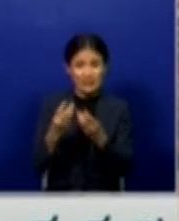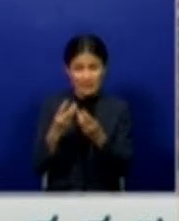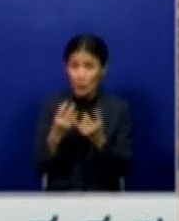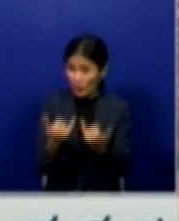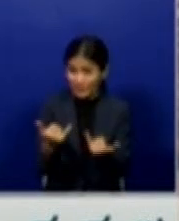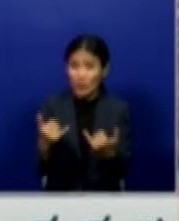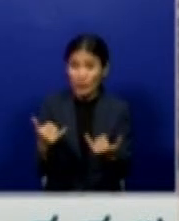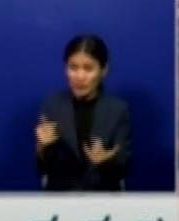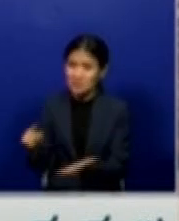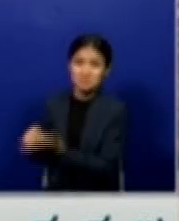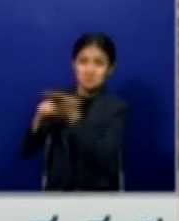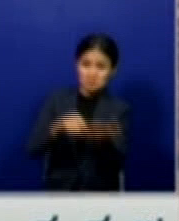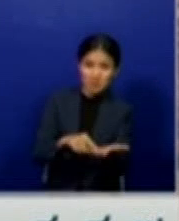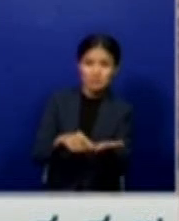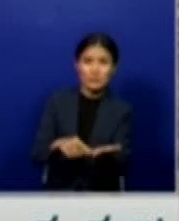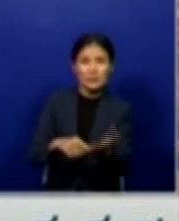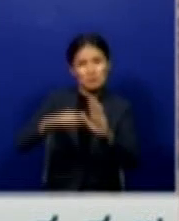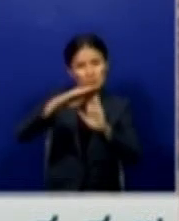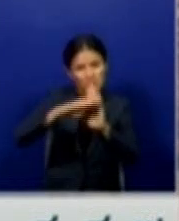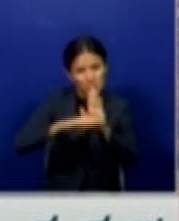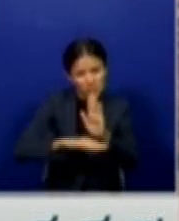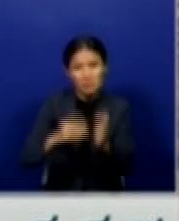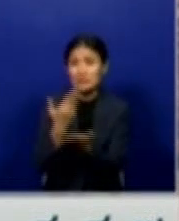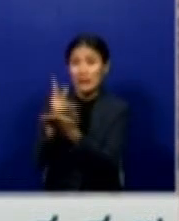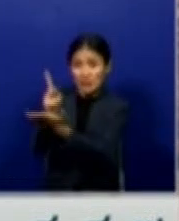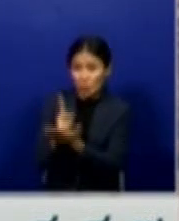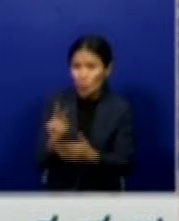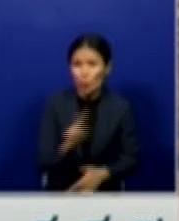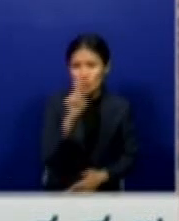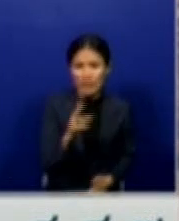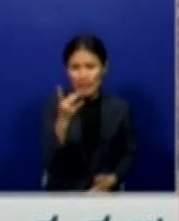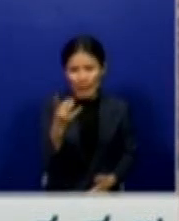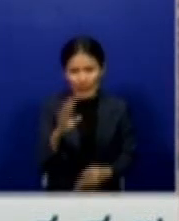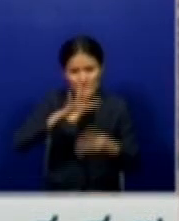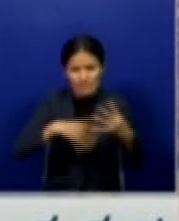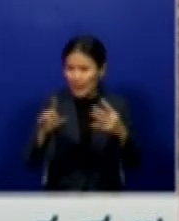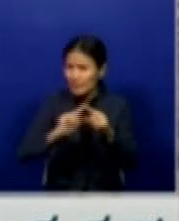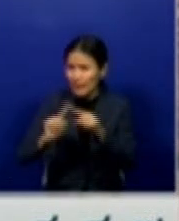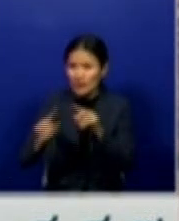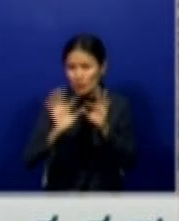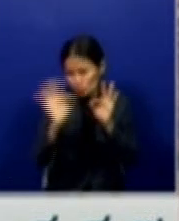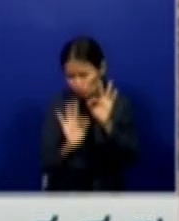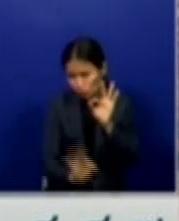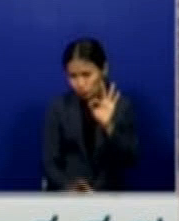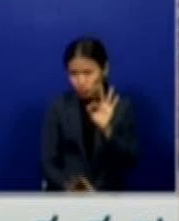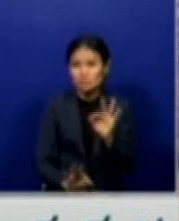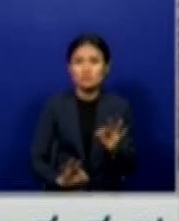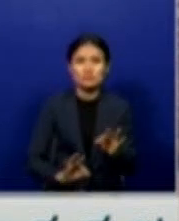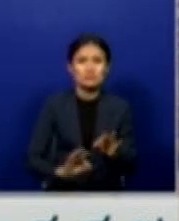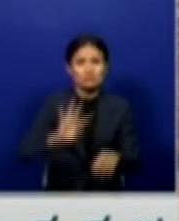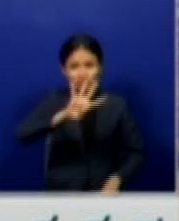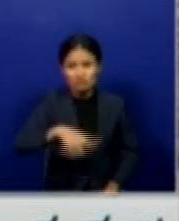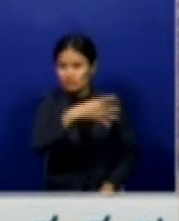ก.กู้เงิน1ล้านล้านเนี่ยมีรายละเอียดอยู่7หน้าคิดเป็นหน้าละ 140,000 ล้าน